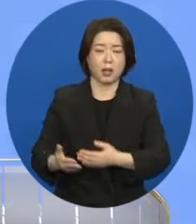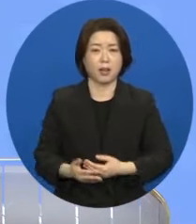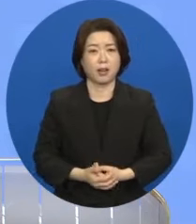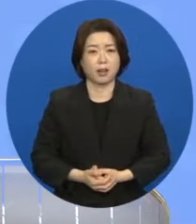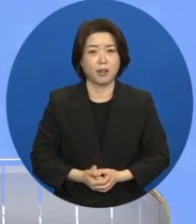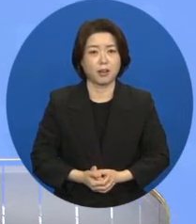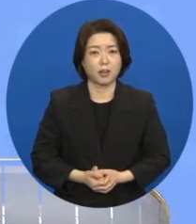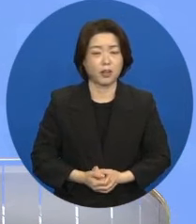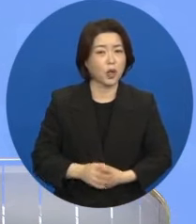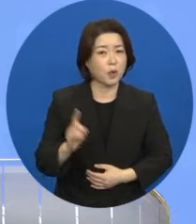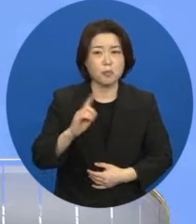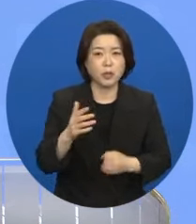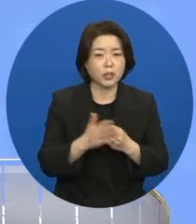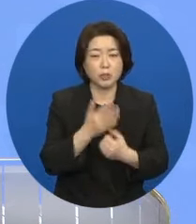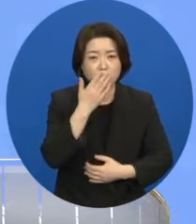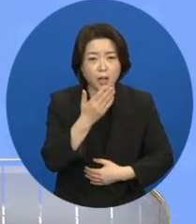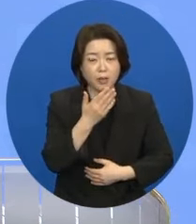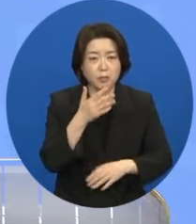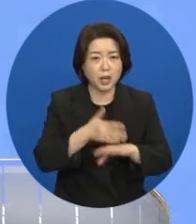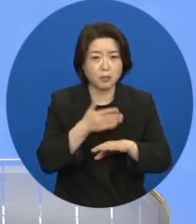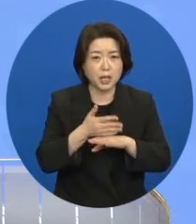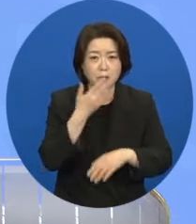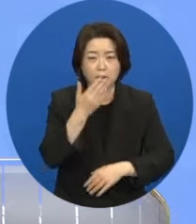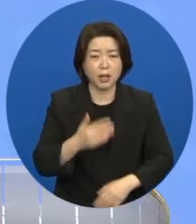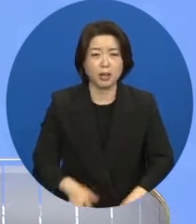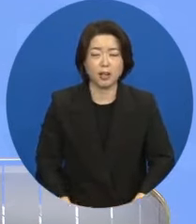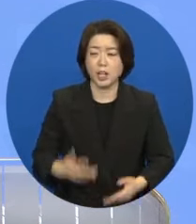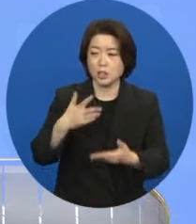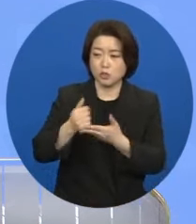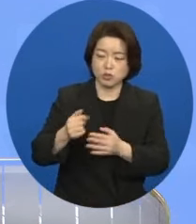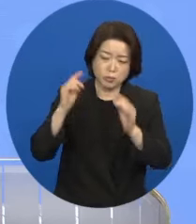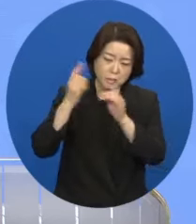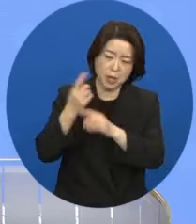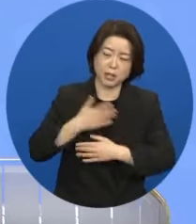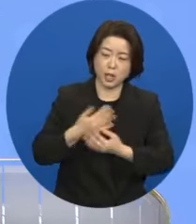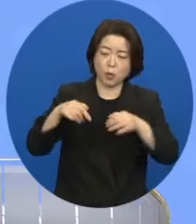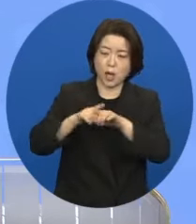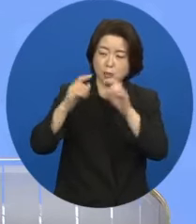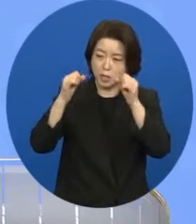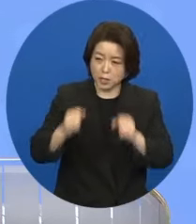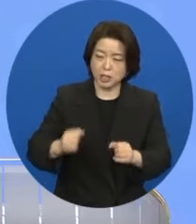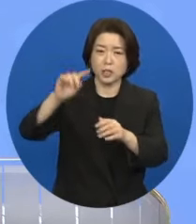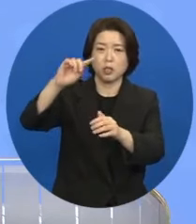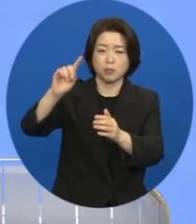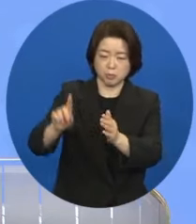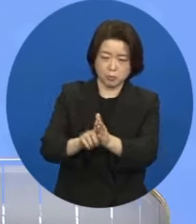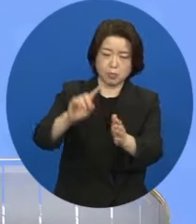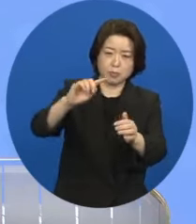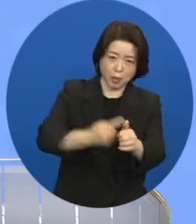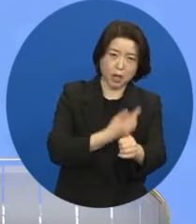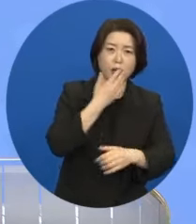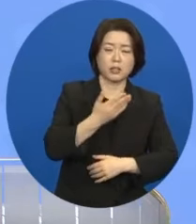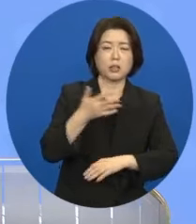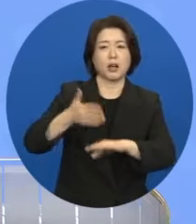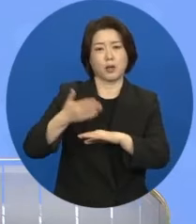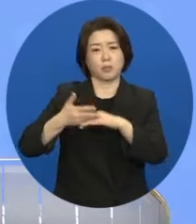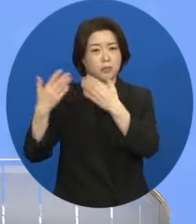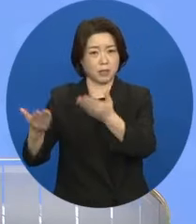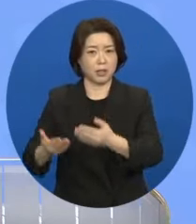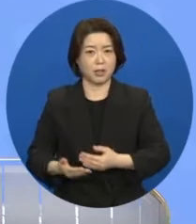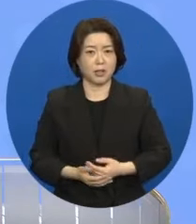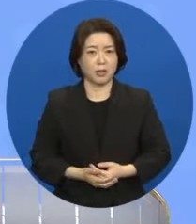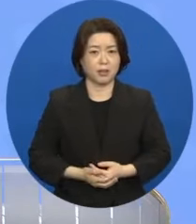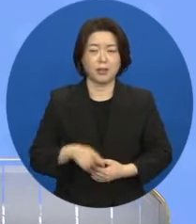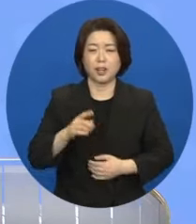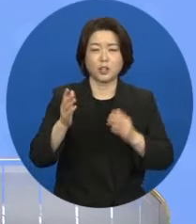뭐 때문에 감사하다고 주님이 매일 저와 함께 계심이 믿어져서 감사하다는 거예요 그동안 저